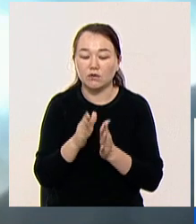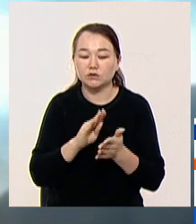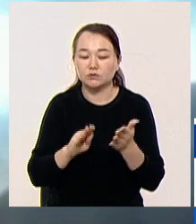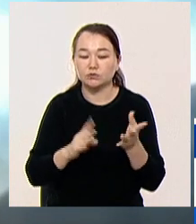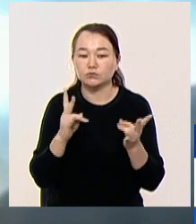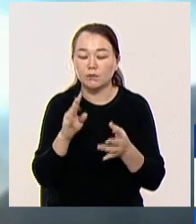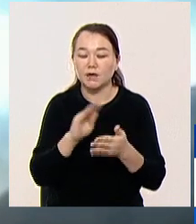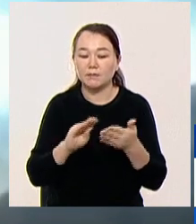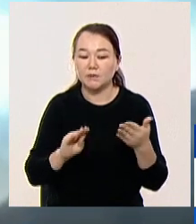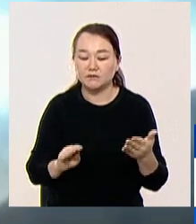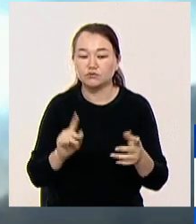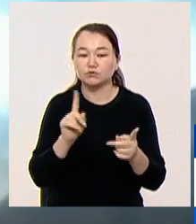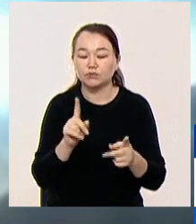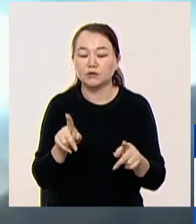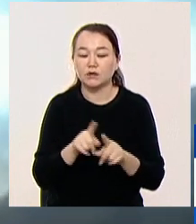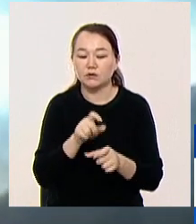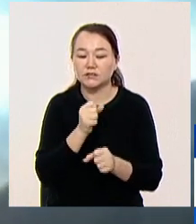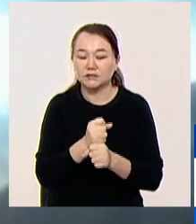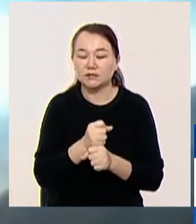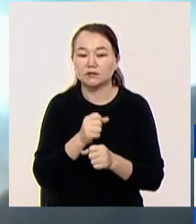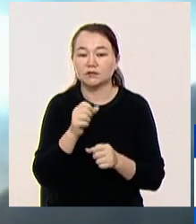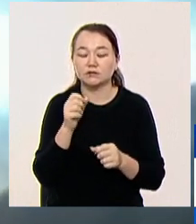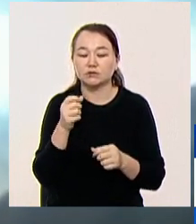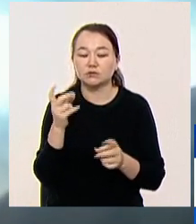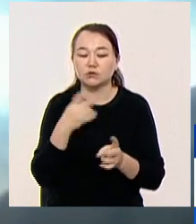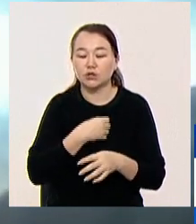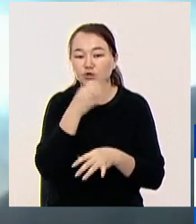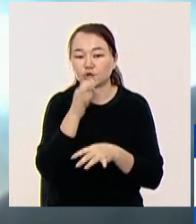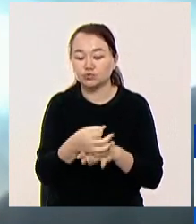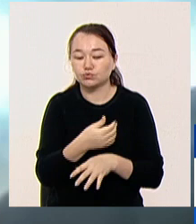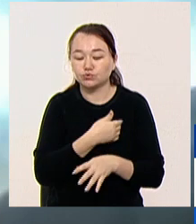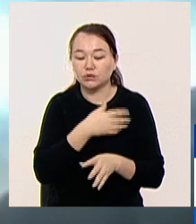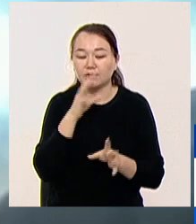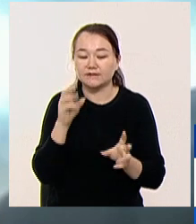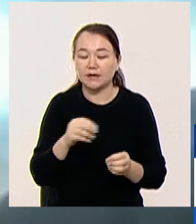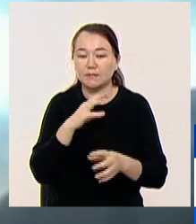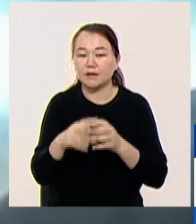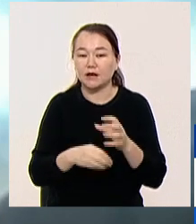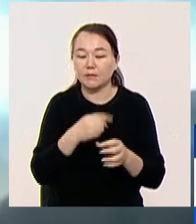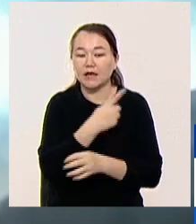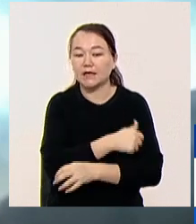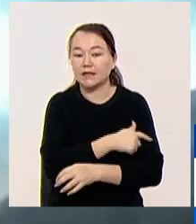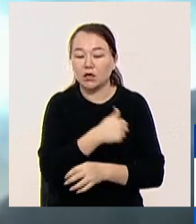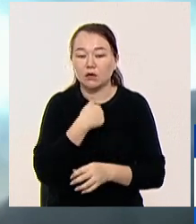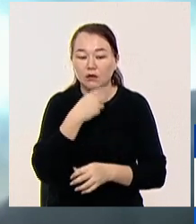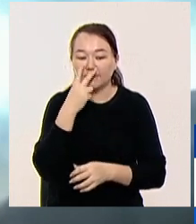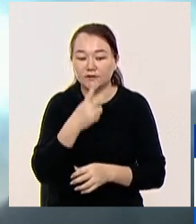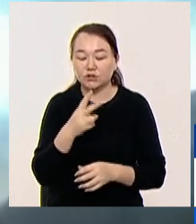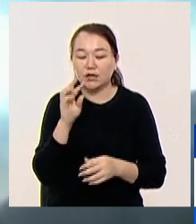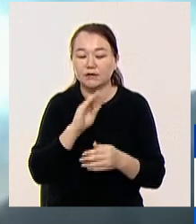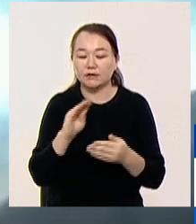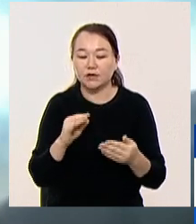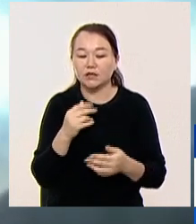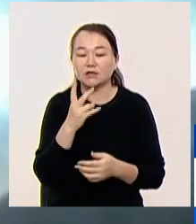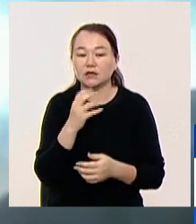договоре прописывать, что должна сделать клиника. Причем я вам скажу, что все вот солидные клиники мировые, с кем я видел, что делать не у